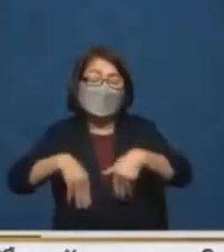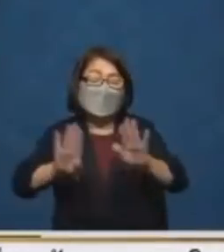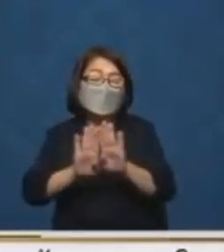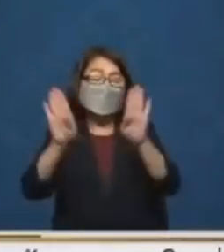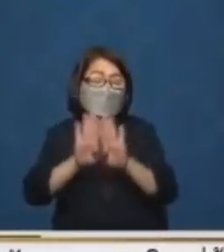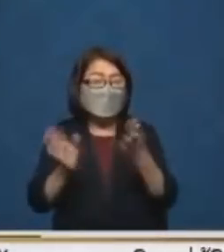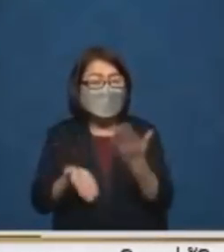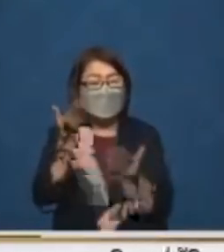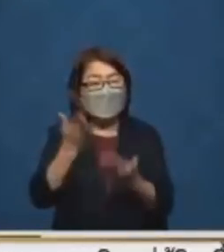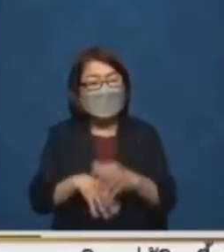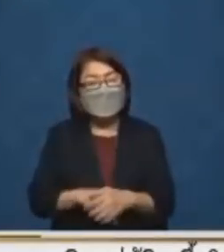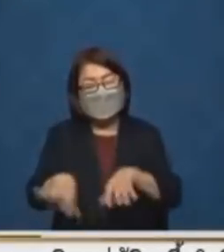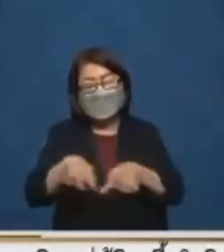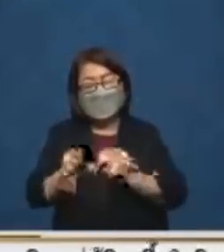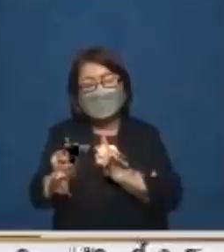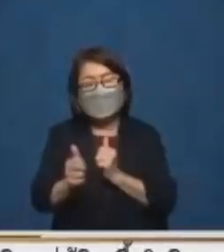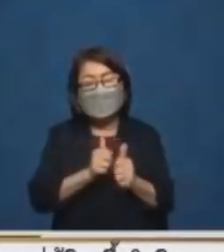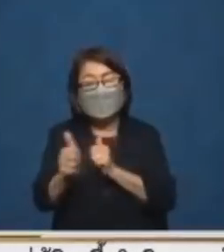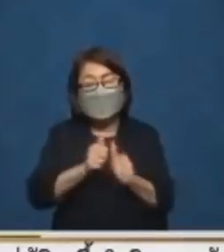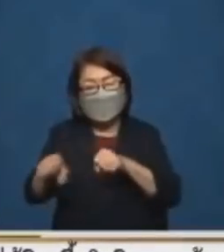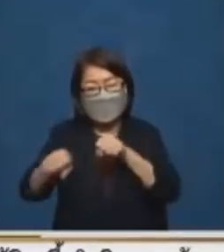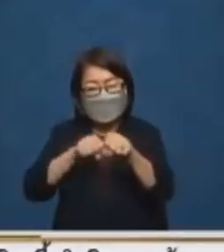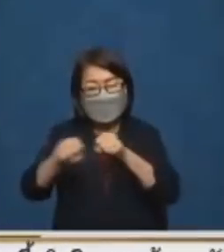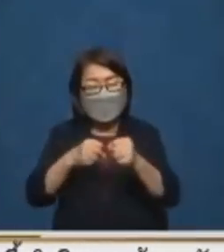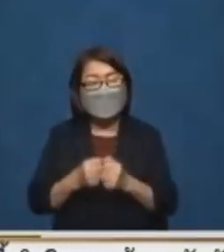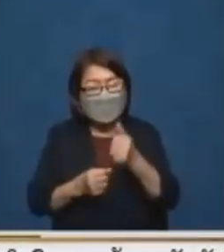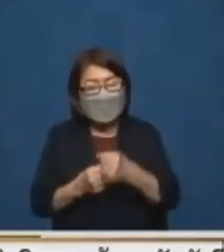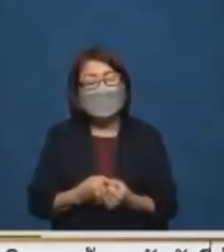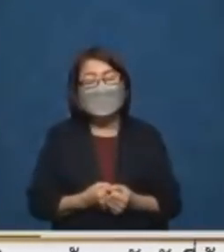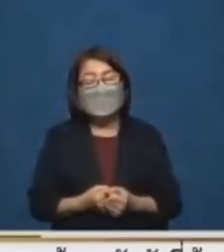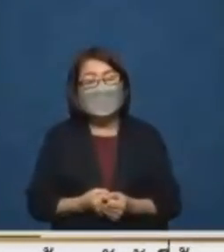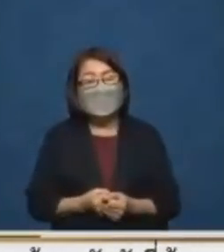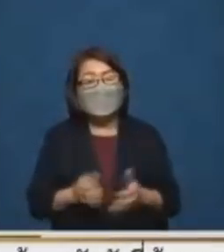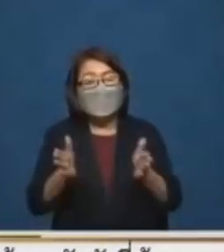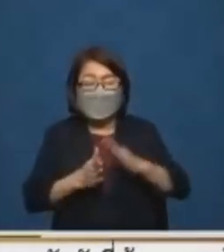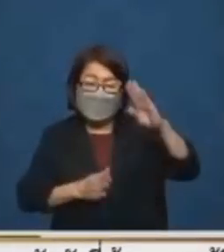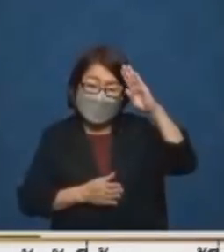การจัดการแ่งๆชกมวยให้เพื่อนรวมร่นลเรียใร้อย